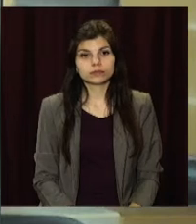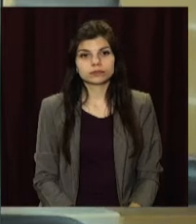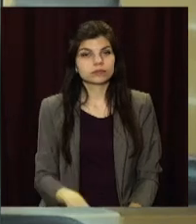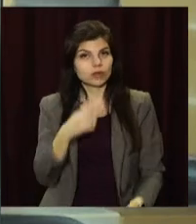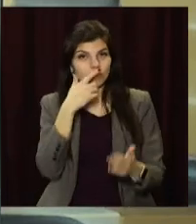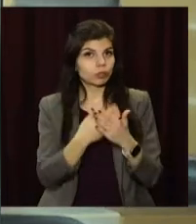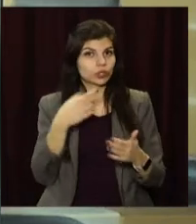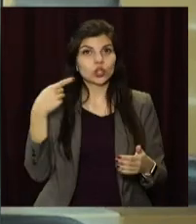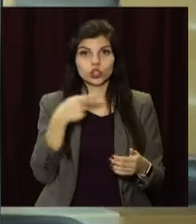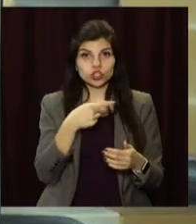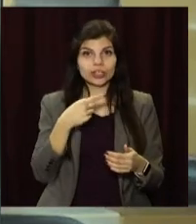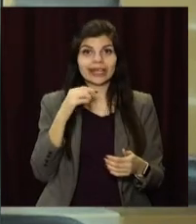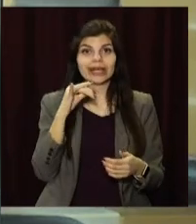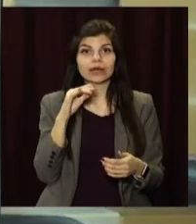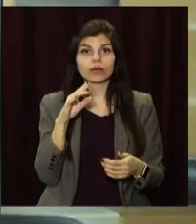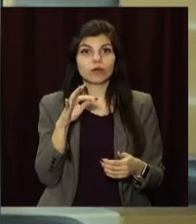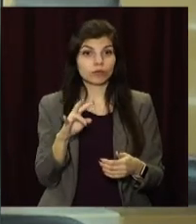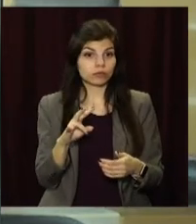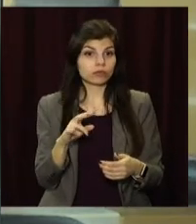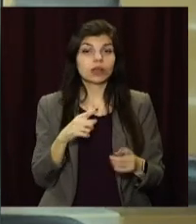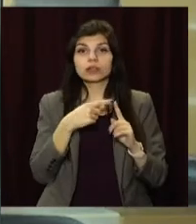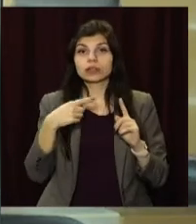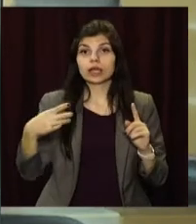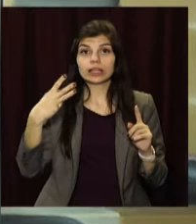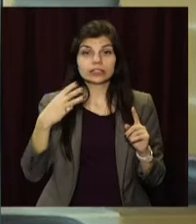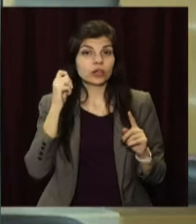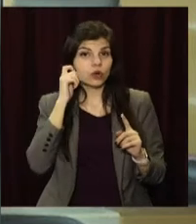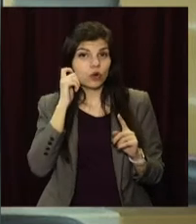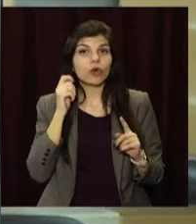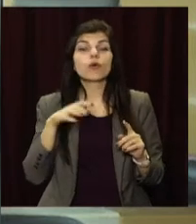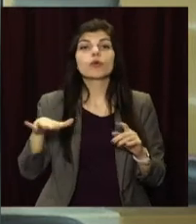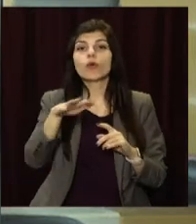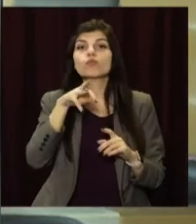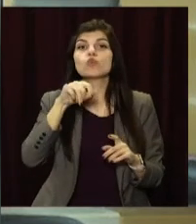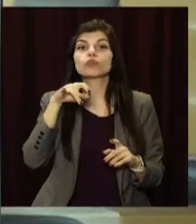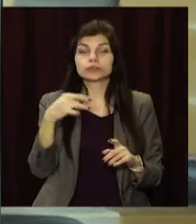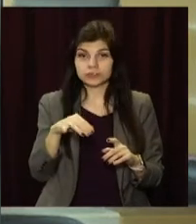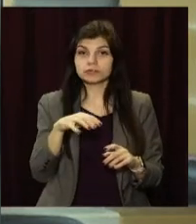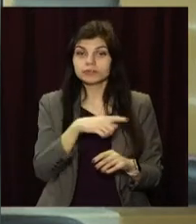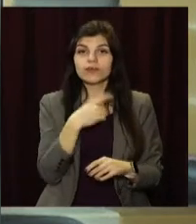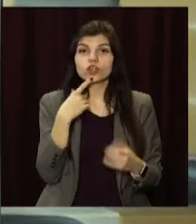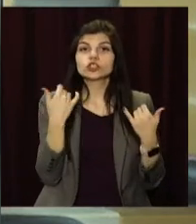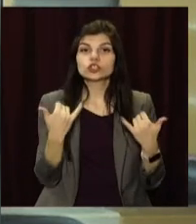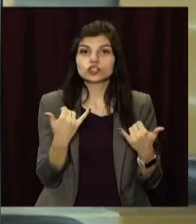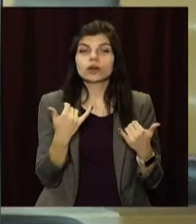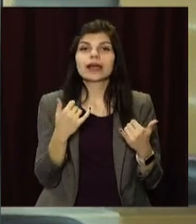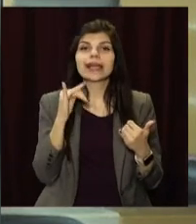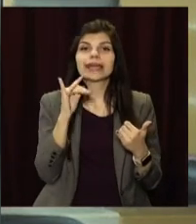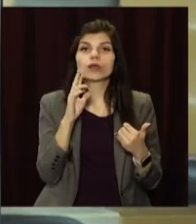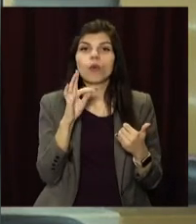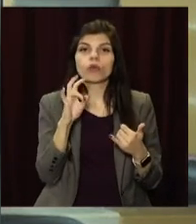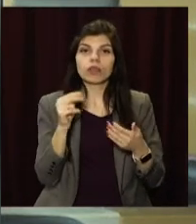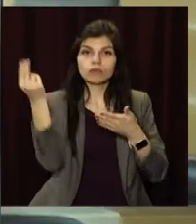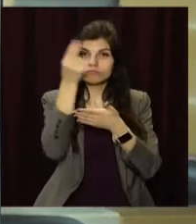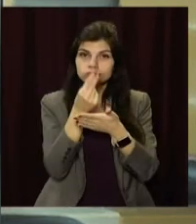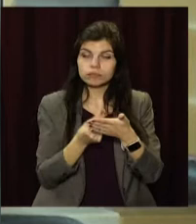Понад 1000 ікон за майже 30 років у художньому музеї презентували виставку сучасного українського іконопису авторства